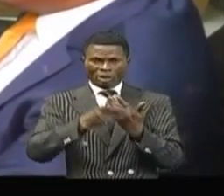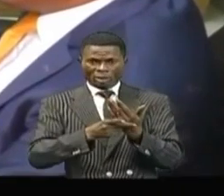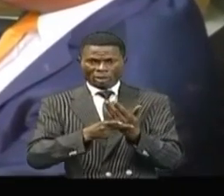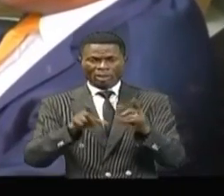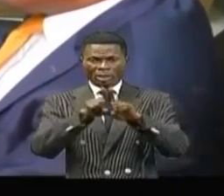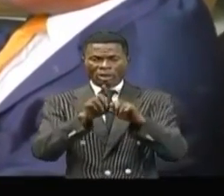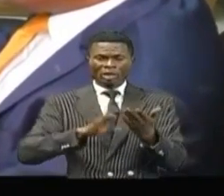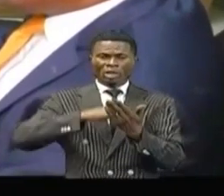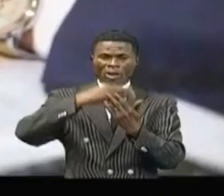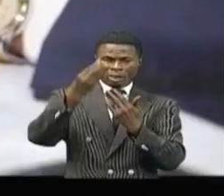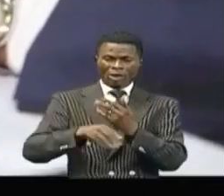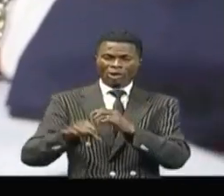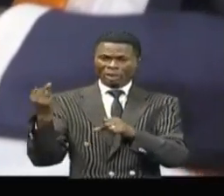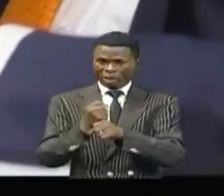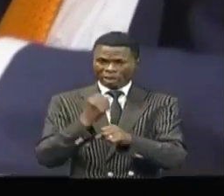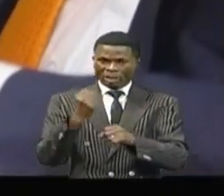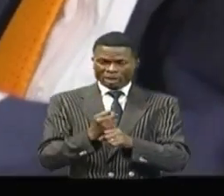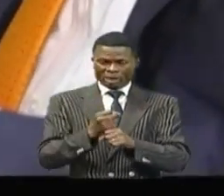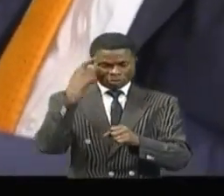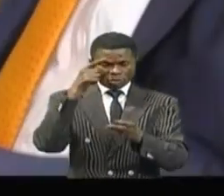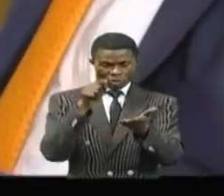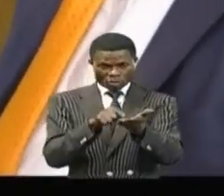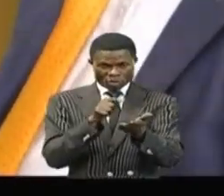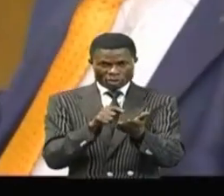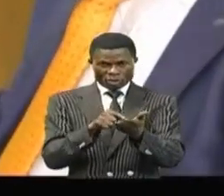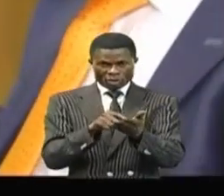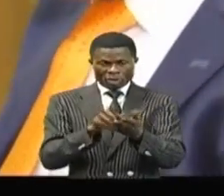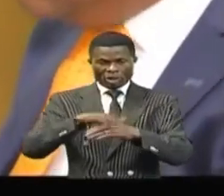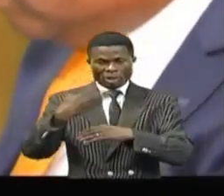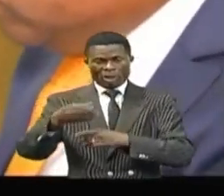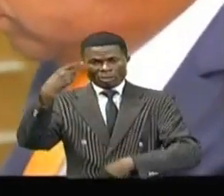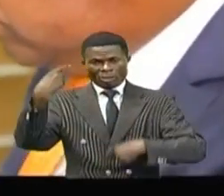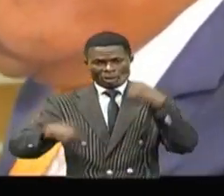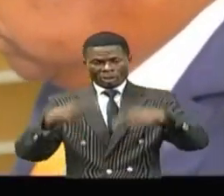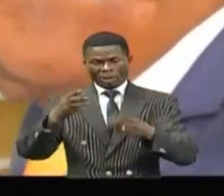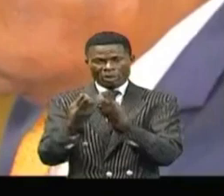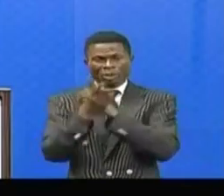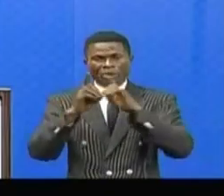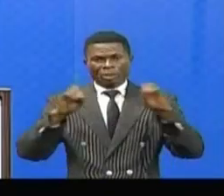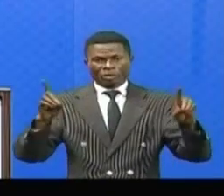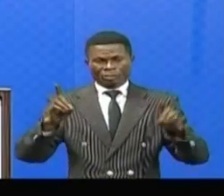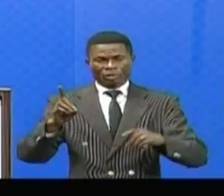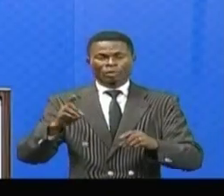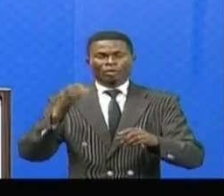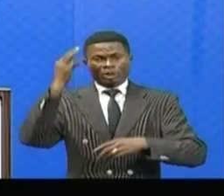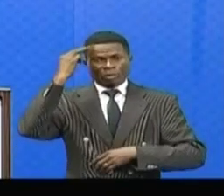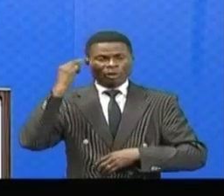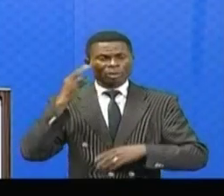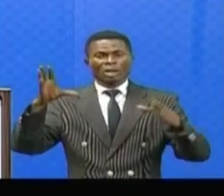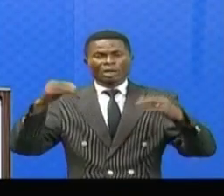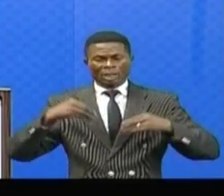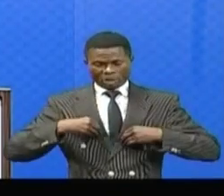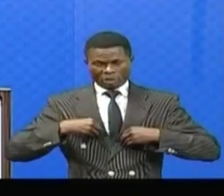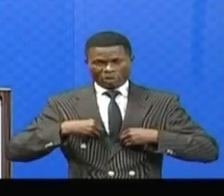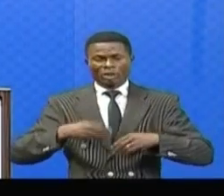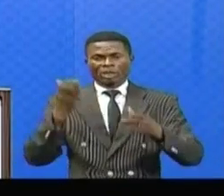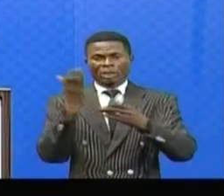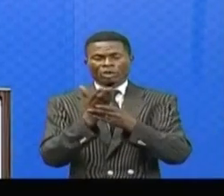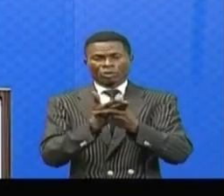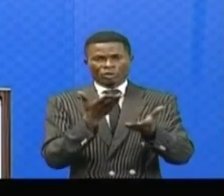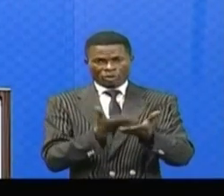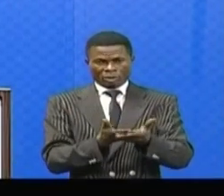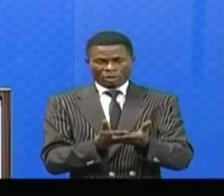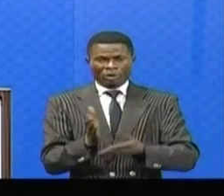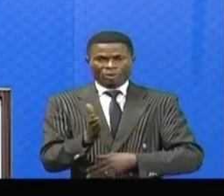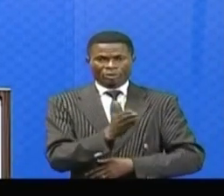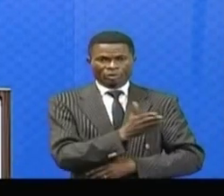les calendriers d'activités y relatives. Après débat et délibération, le Conseil a adopté ces dossiers.